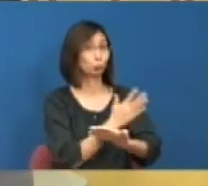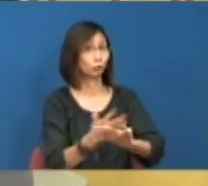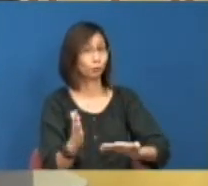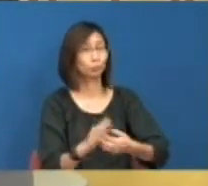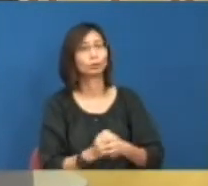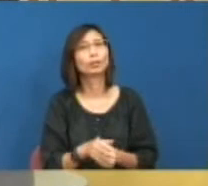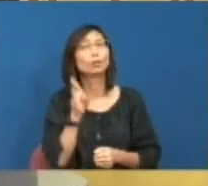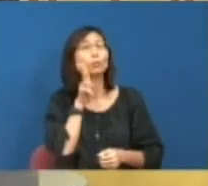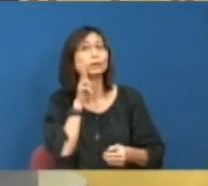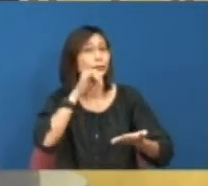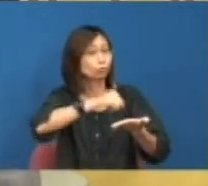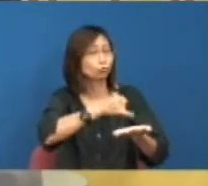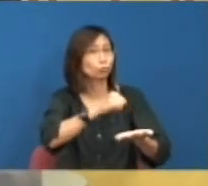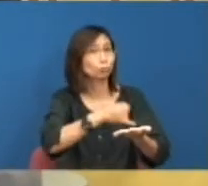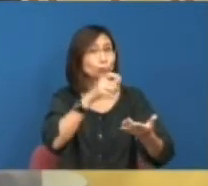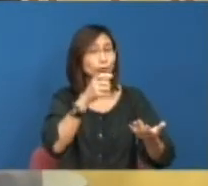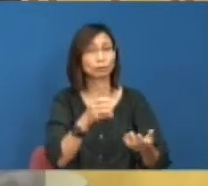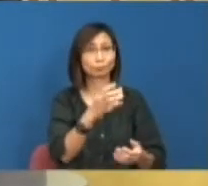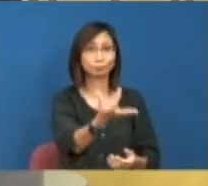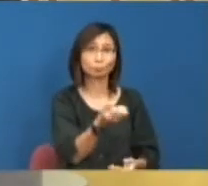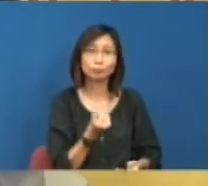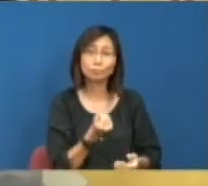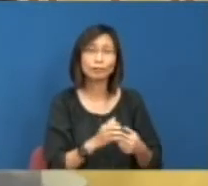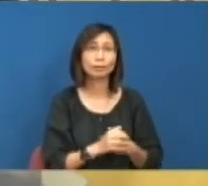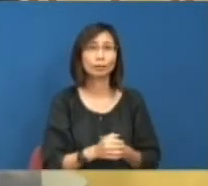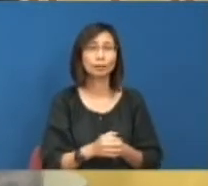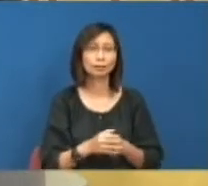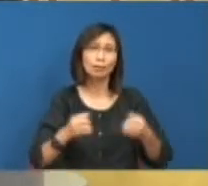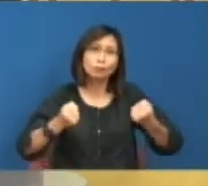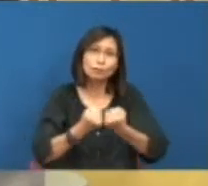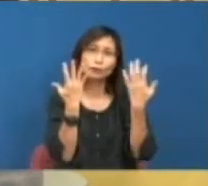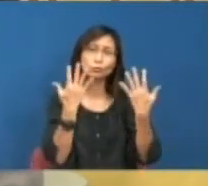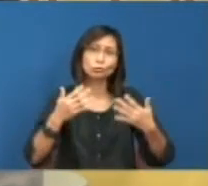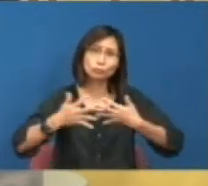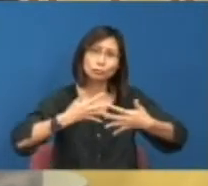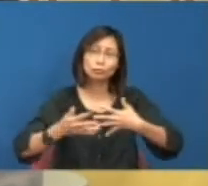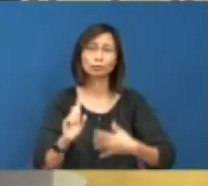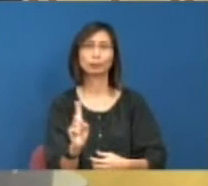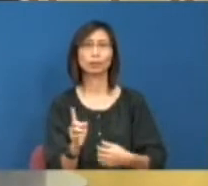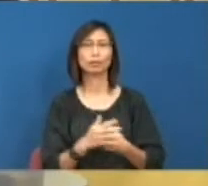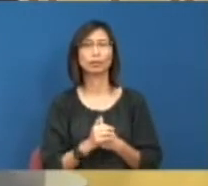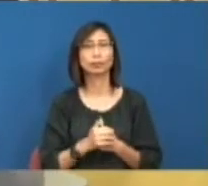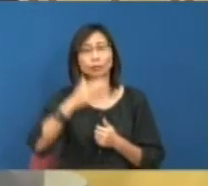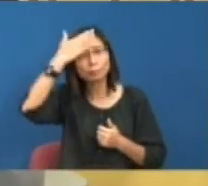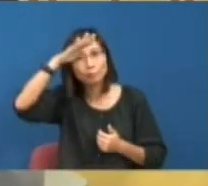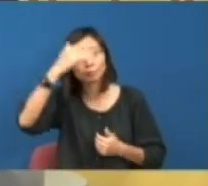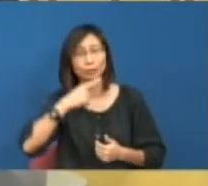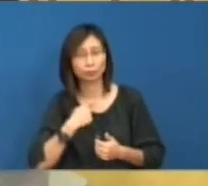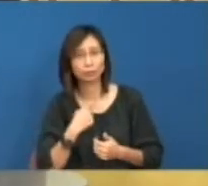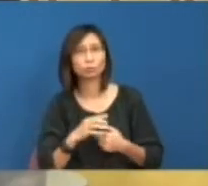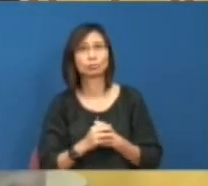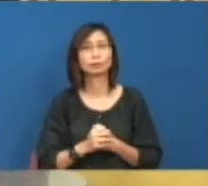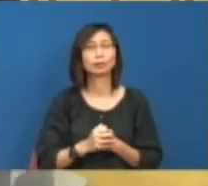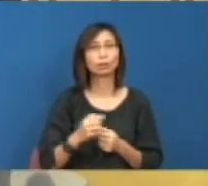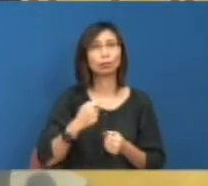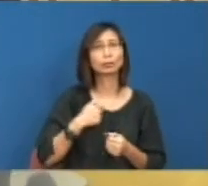制度中間是發生了什麼。只有這樣我們才能夠就是說去搞一個階級運動，因為階